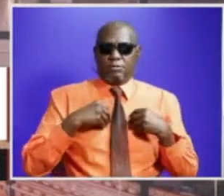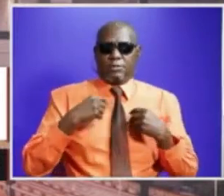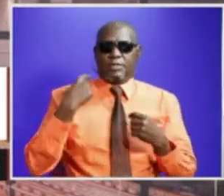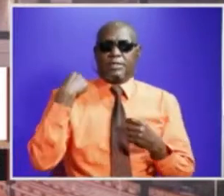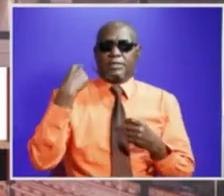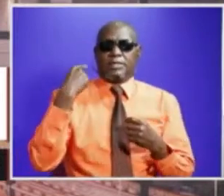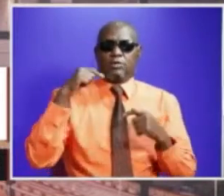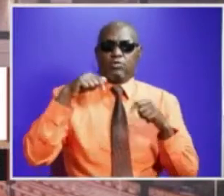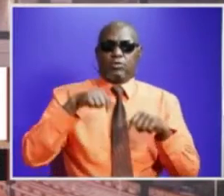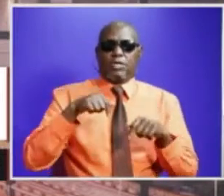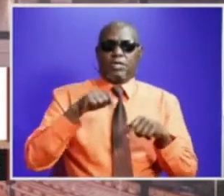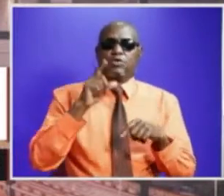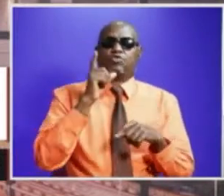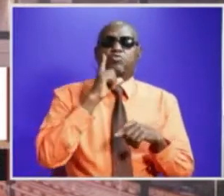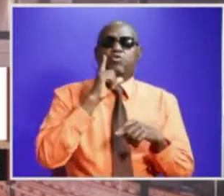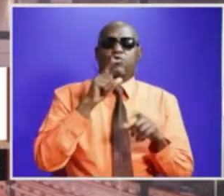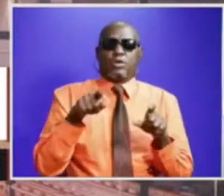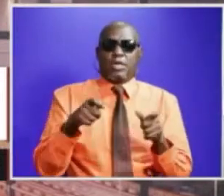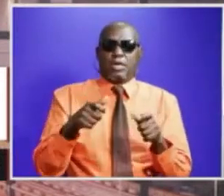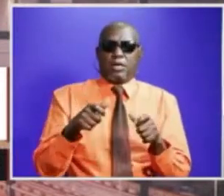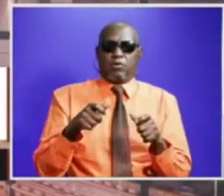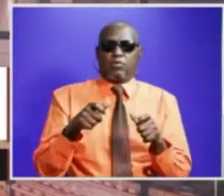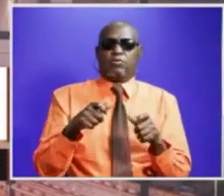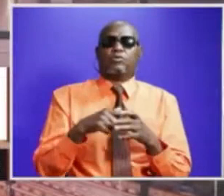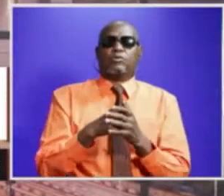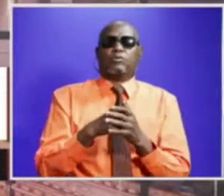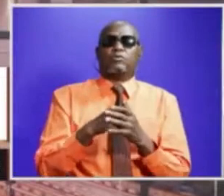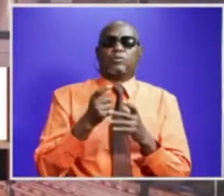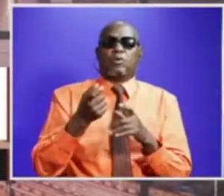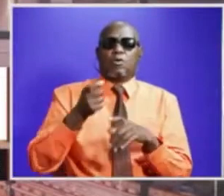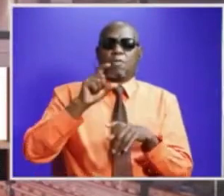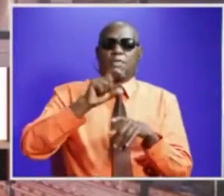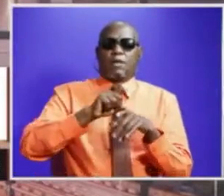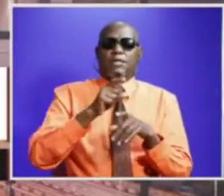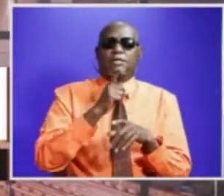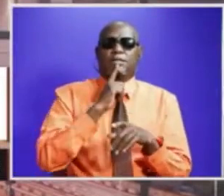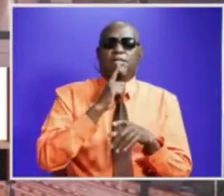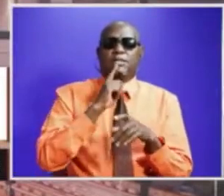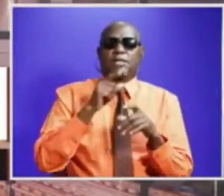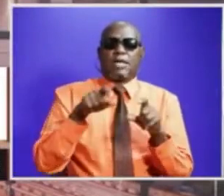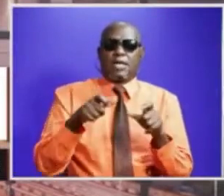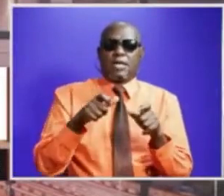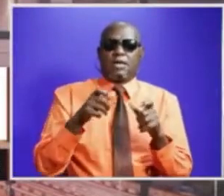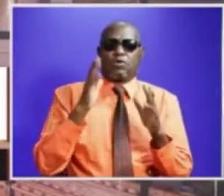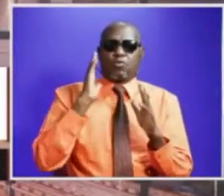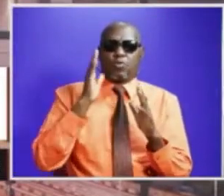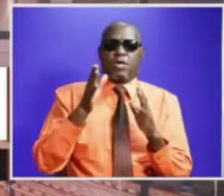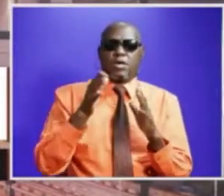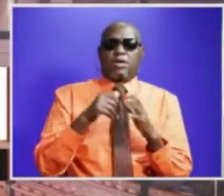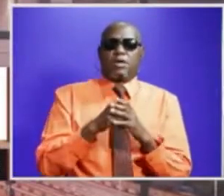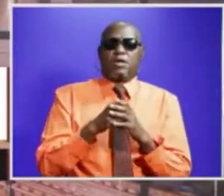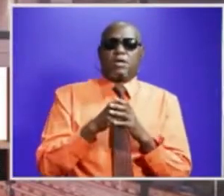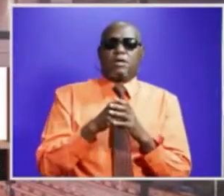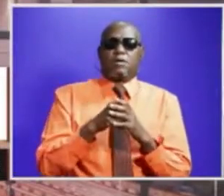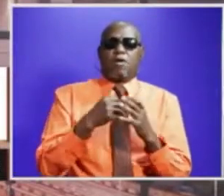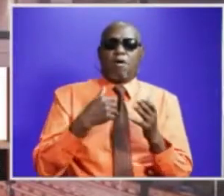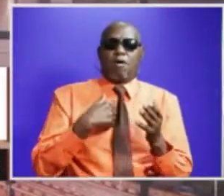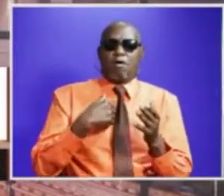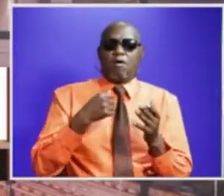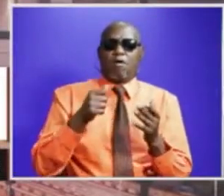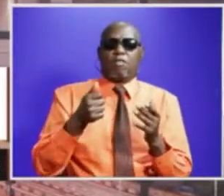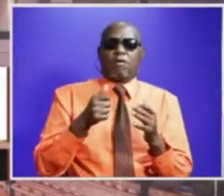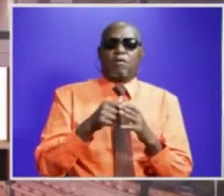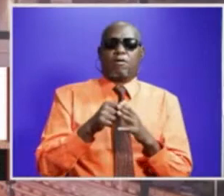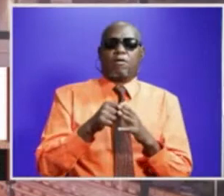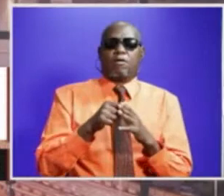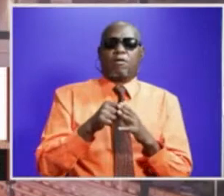redio. Watangazaji hawa wameongeza kuwa redio itasalia na hamna chombo kingine cha mawasiliano kitazidi